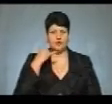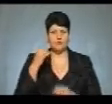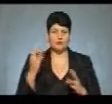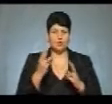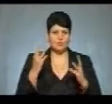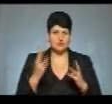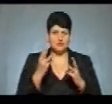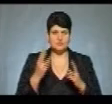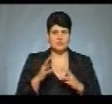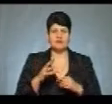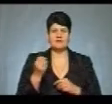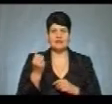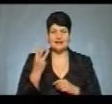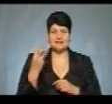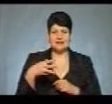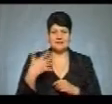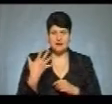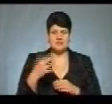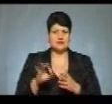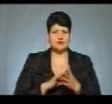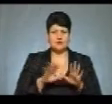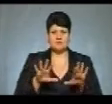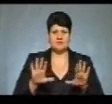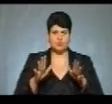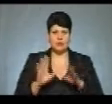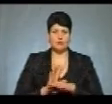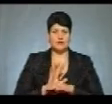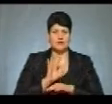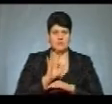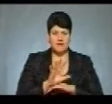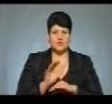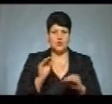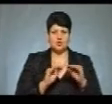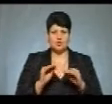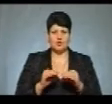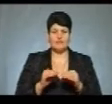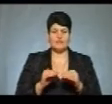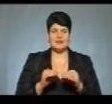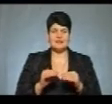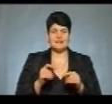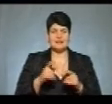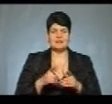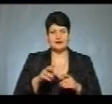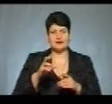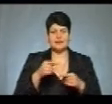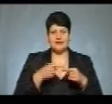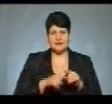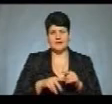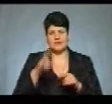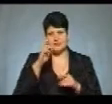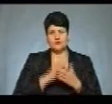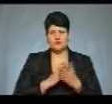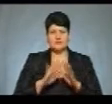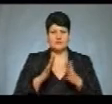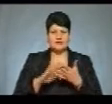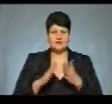тролейбуса надійшло о 13:35. Одразу до місця події було направлено особовий склад та техніка Державної служби України з надзвичайних ситуацій.